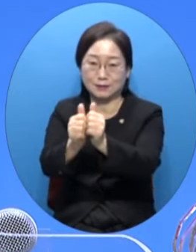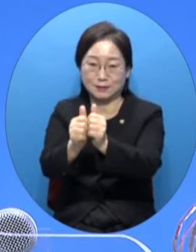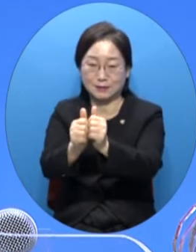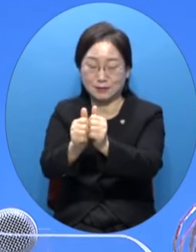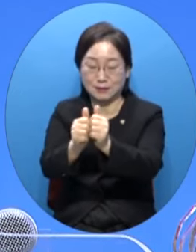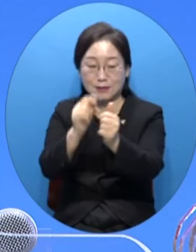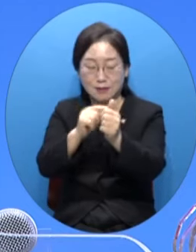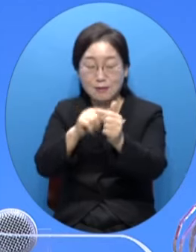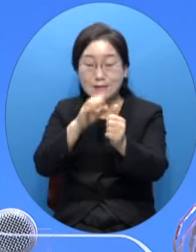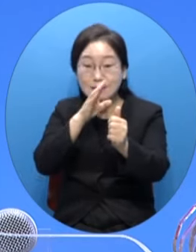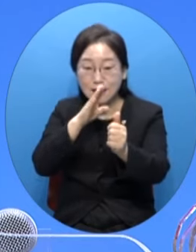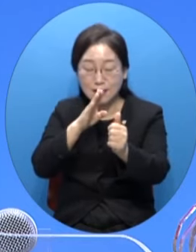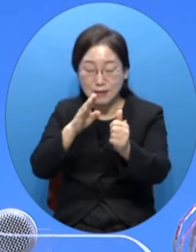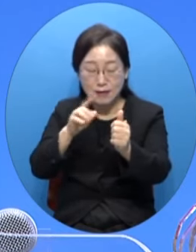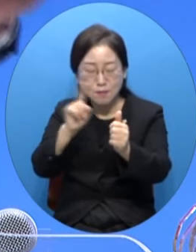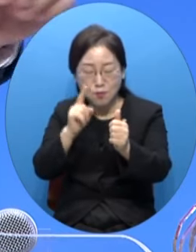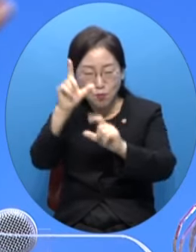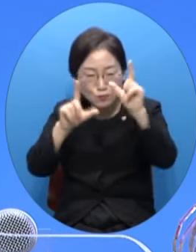가면이 벗겨지게 되고